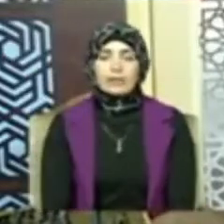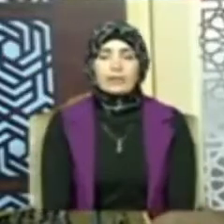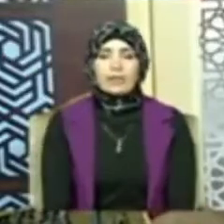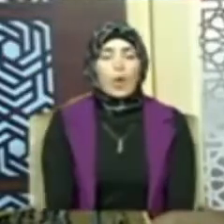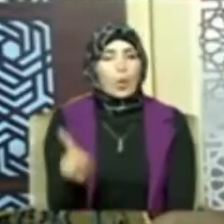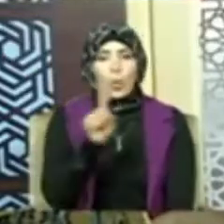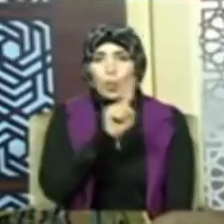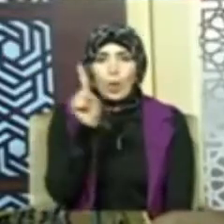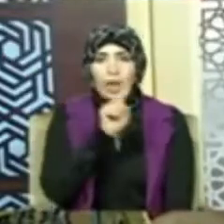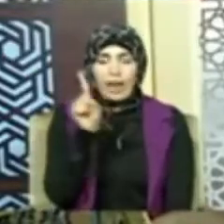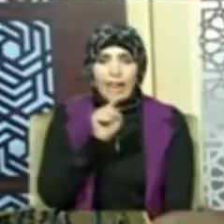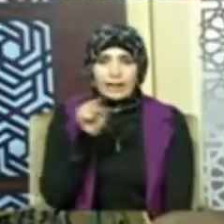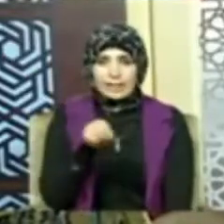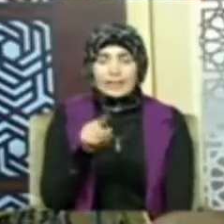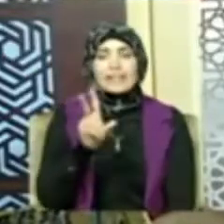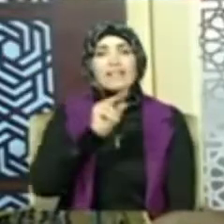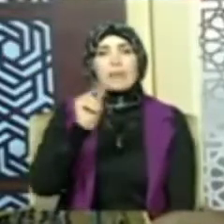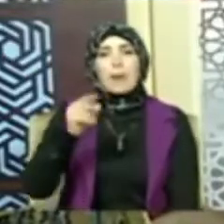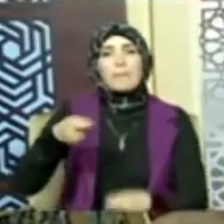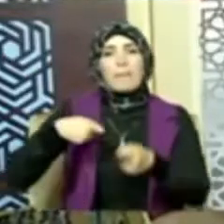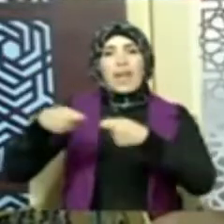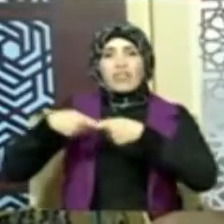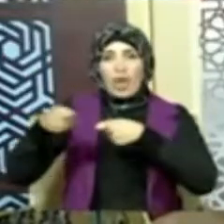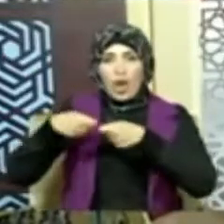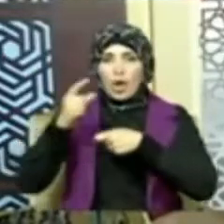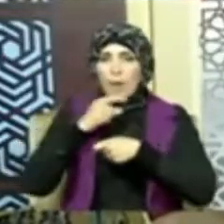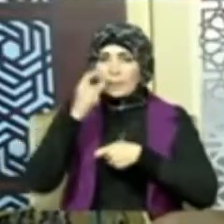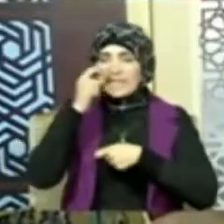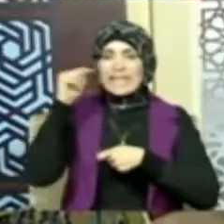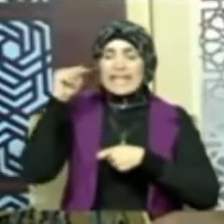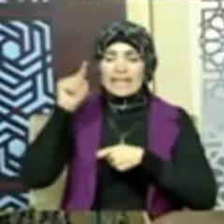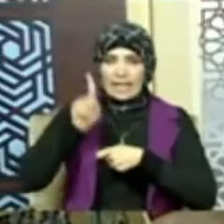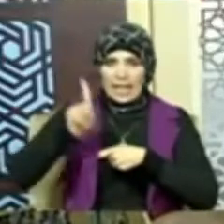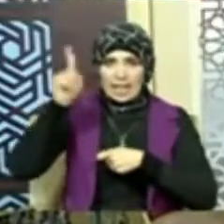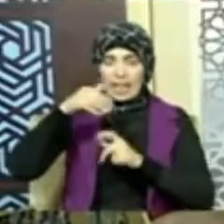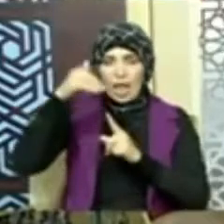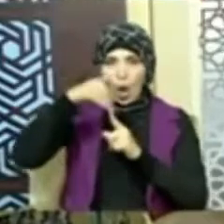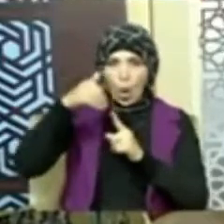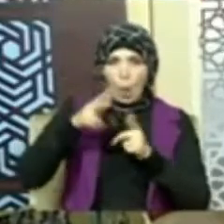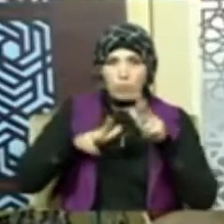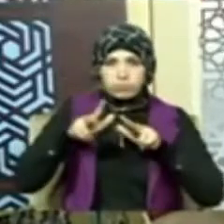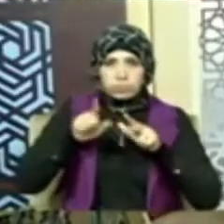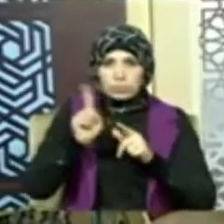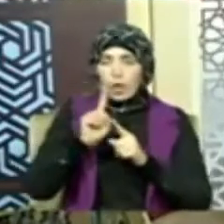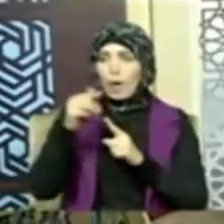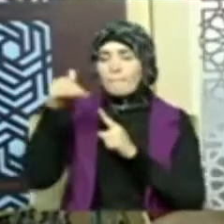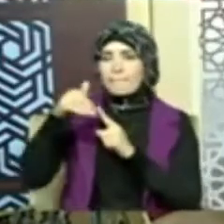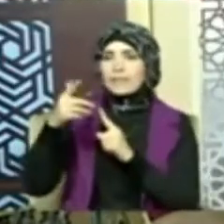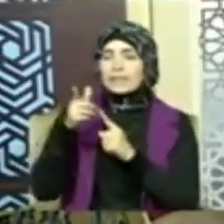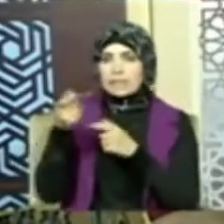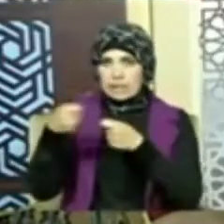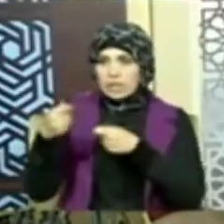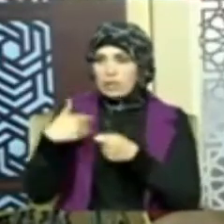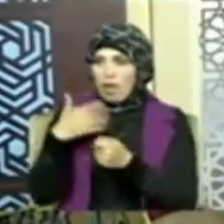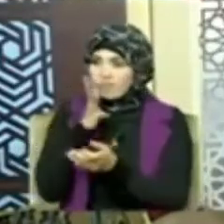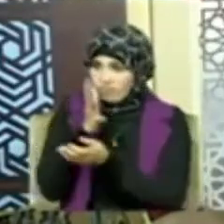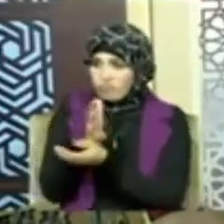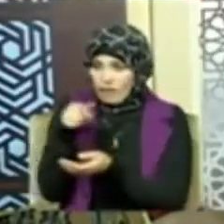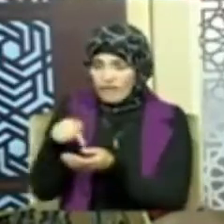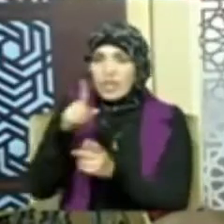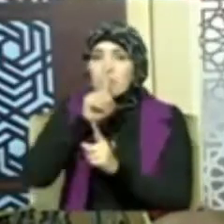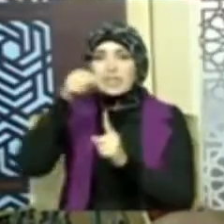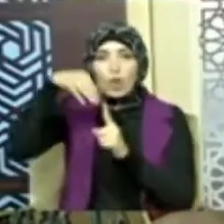الله، وليس متاجرة بدين الله ولا تكسبا بدين الله كما